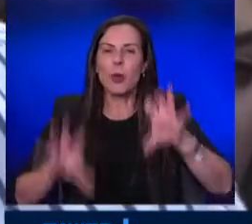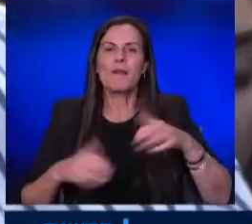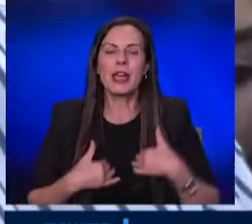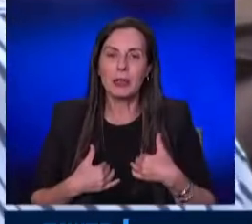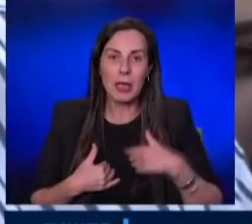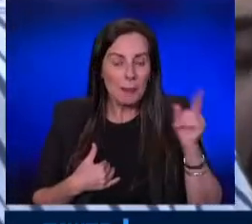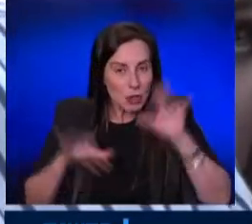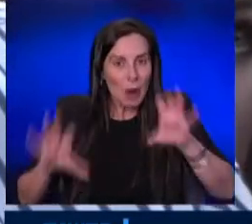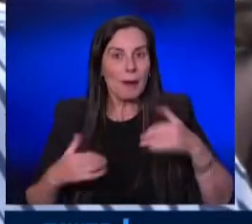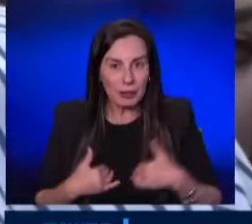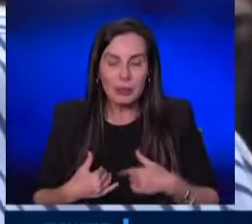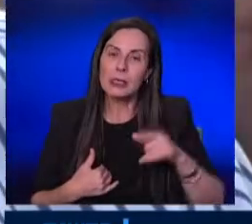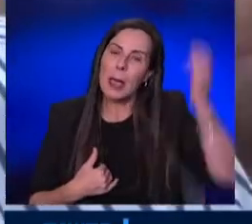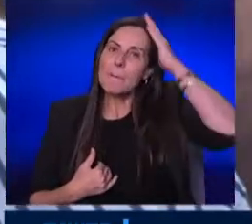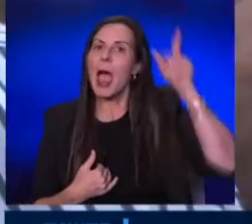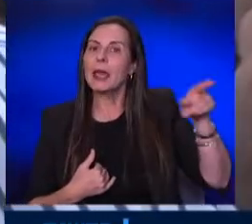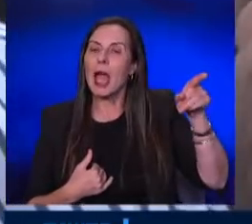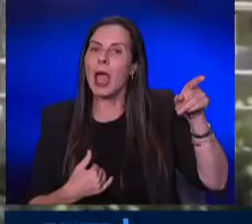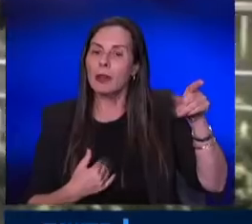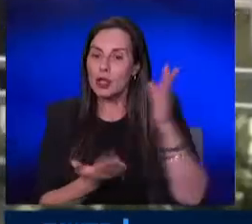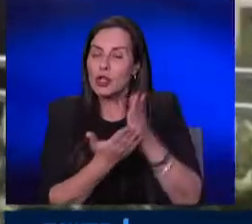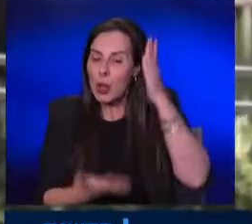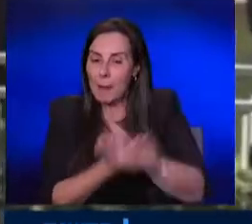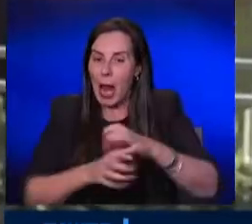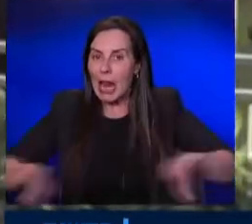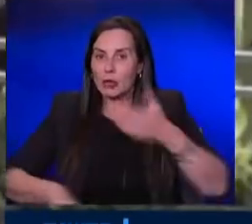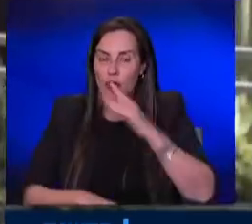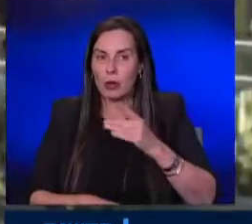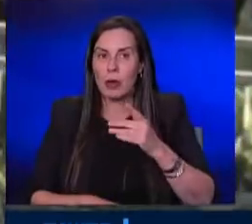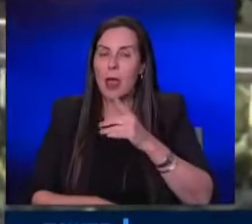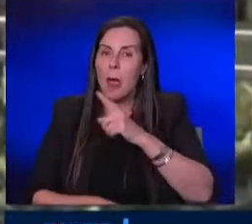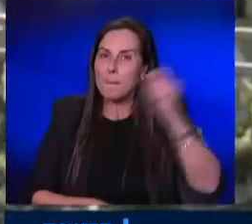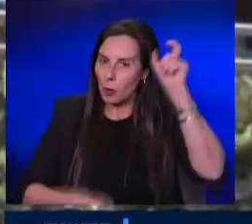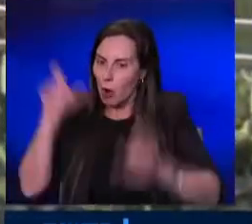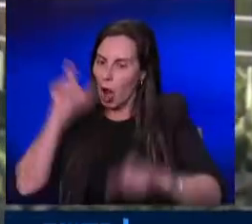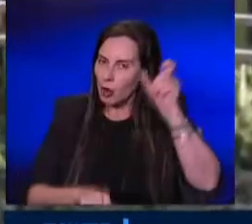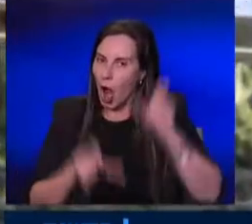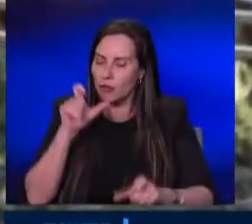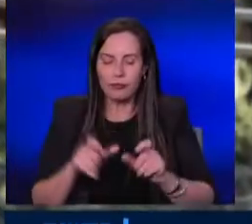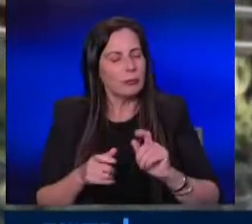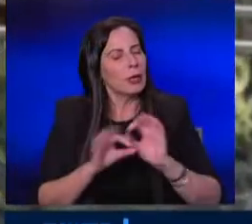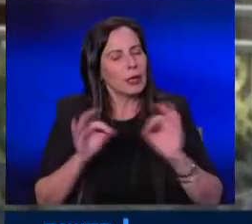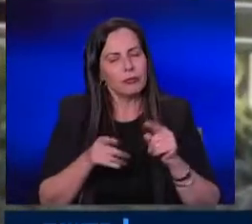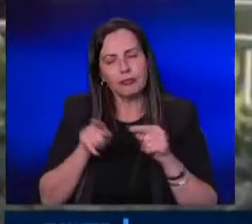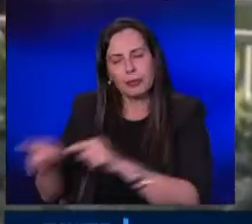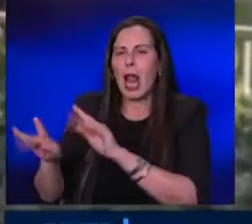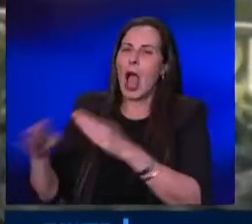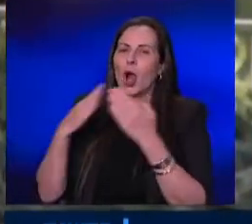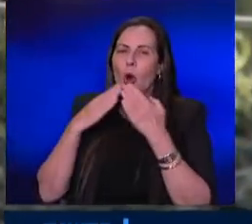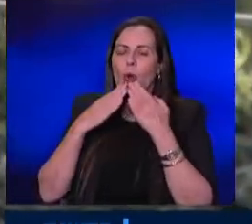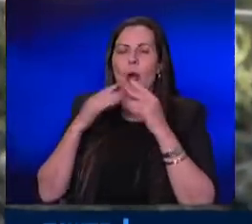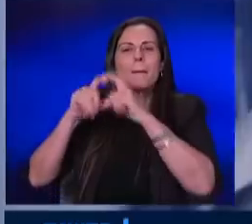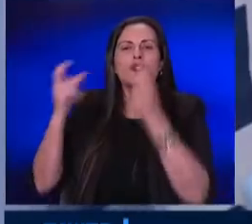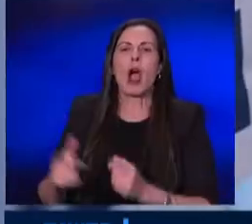ומי שמפחיד אותי זה בנט שמחלק את ירושלים. מאות מהצועדים שינו מסלול והחלו לצעוד לכיוון הכותל דרך שער